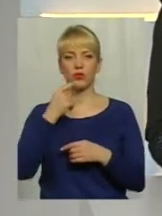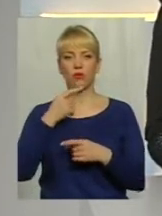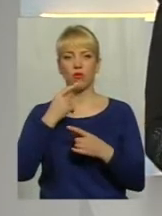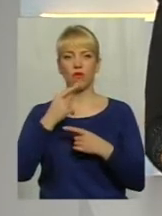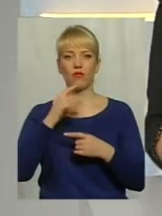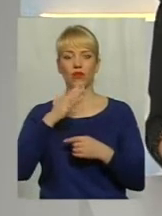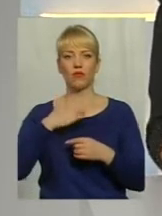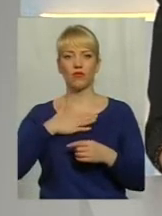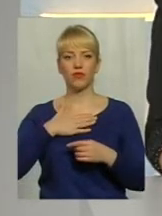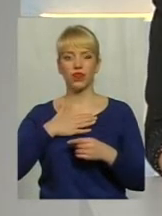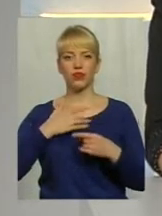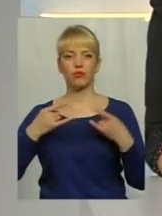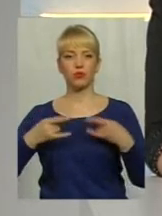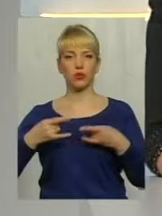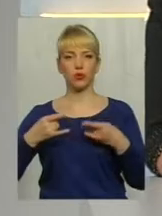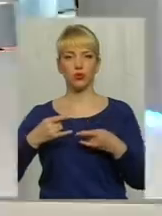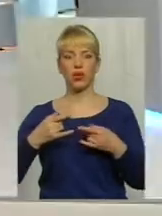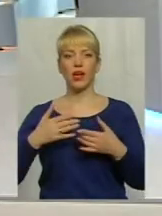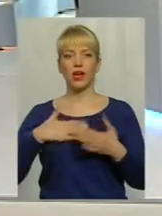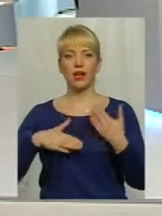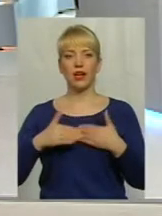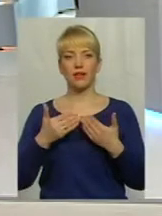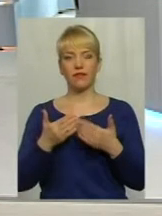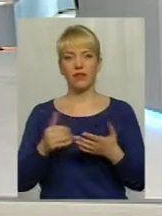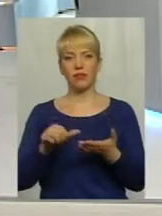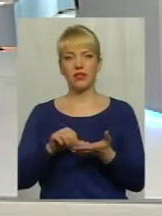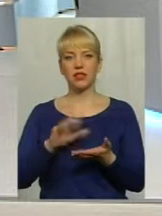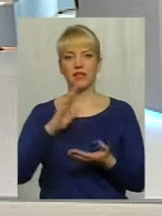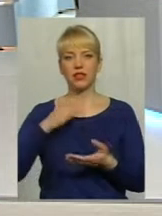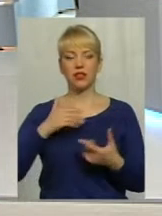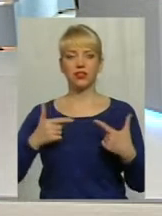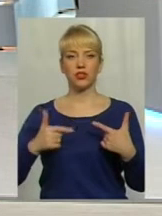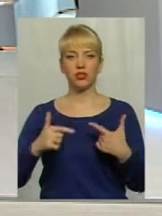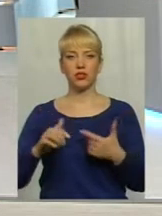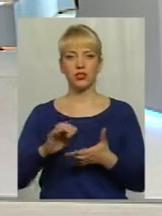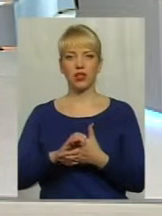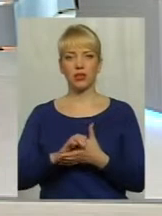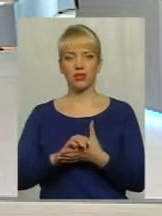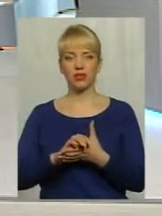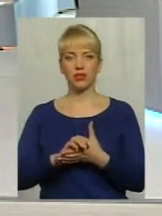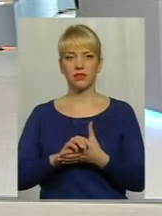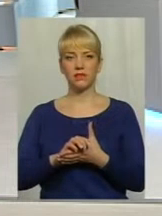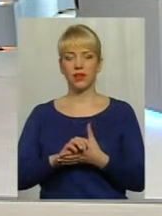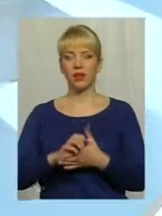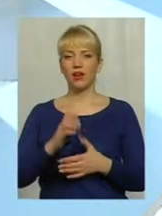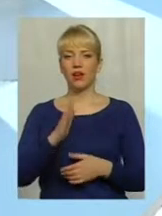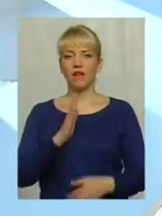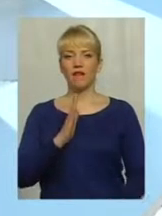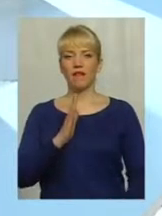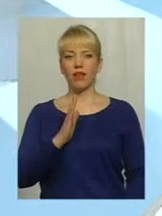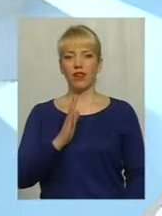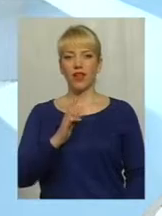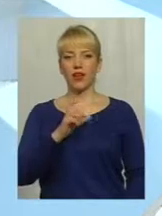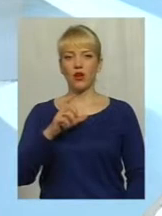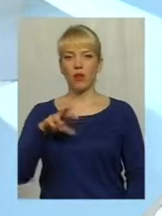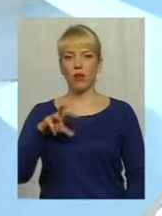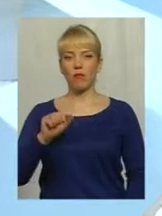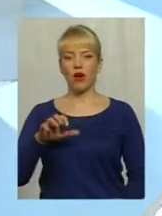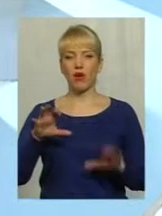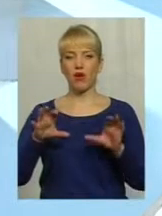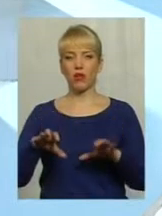Тому рада вам представити гостей наших сьогоднішніх, отож знайомтесь. У нас у студії Валерій Хома, голова обласного